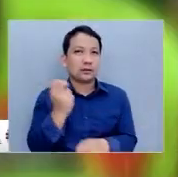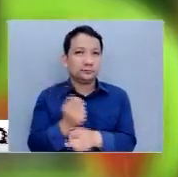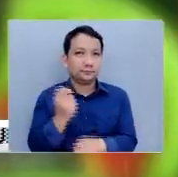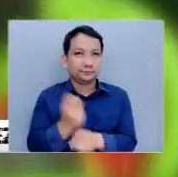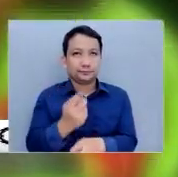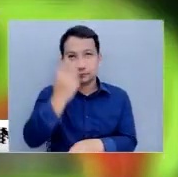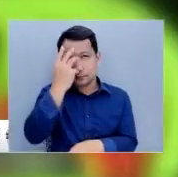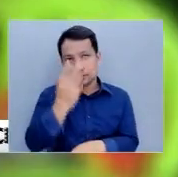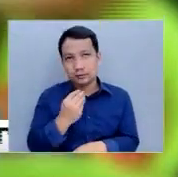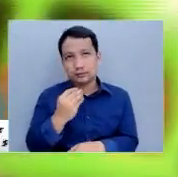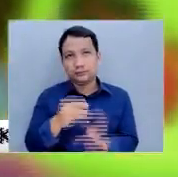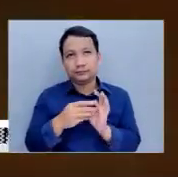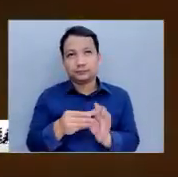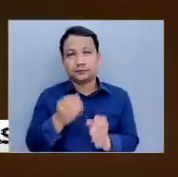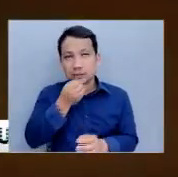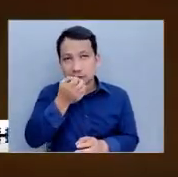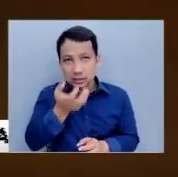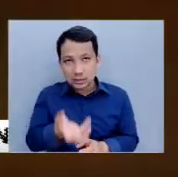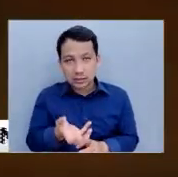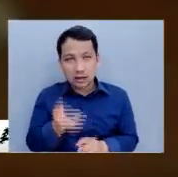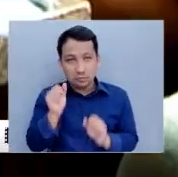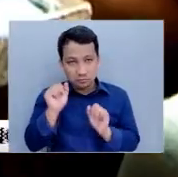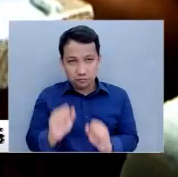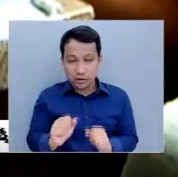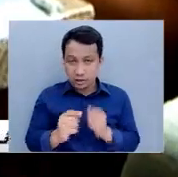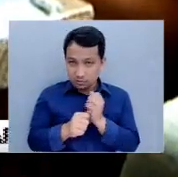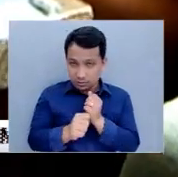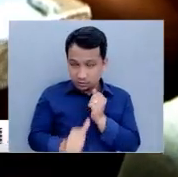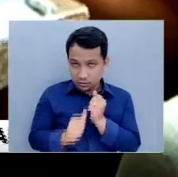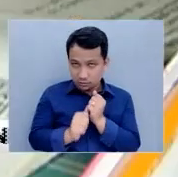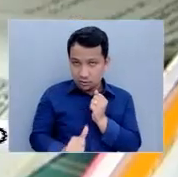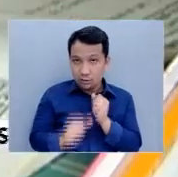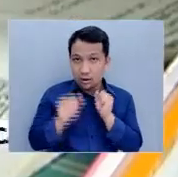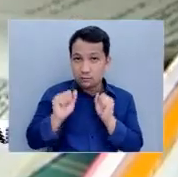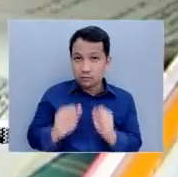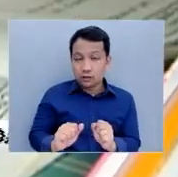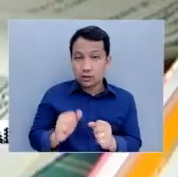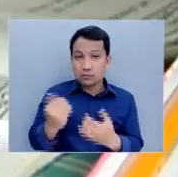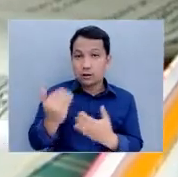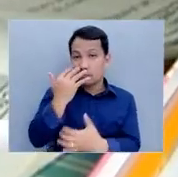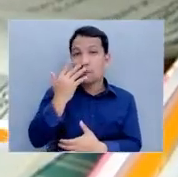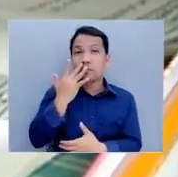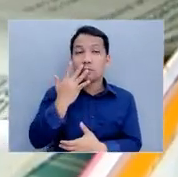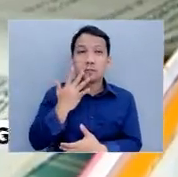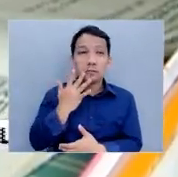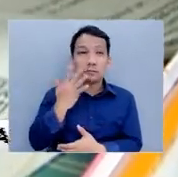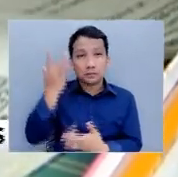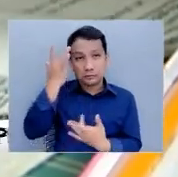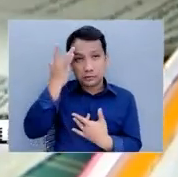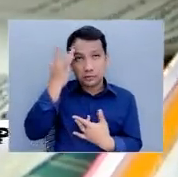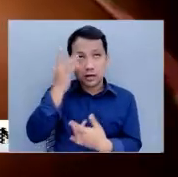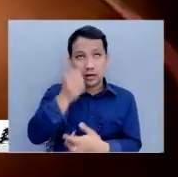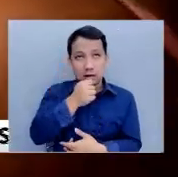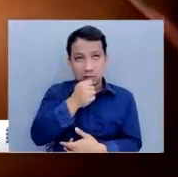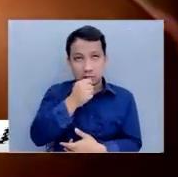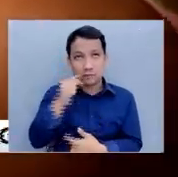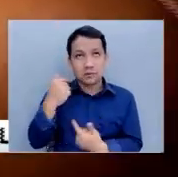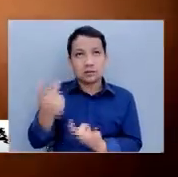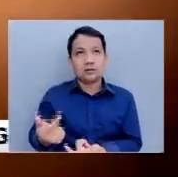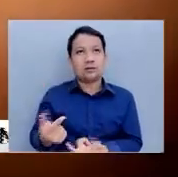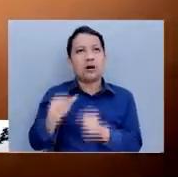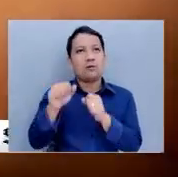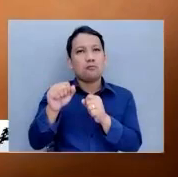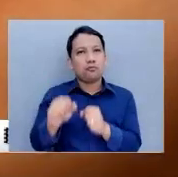pagtulog, makaranas ng pagsusuka at maaari ding diarrhea. Kapag nahawaan ng sipon, maaari din itong magdulot ng ubo kalaunan. O pwede